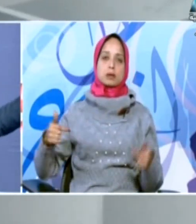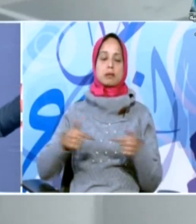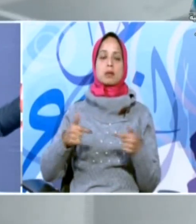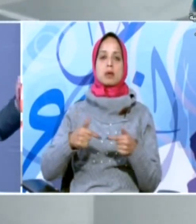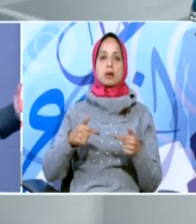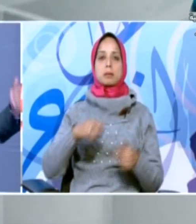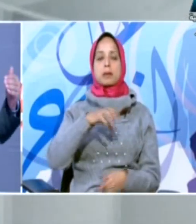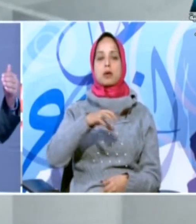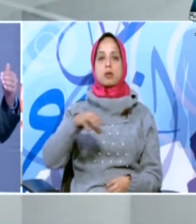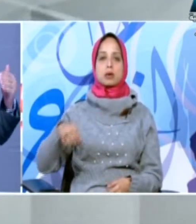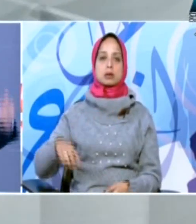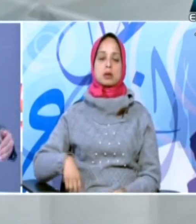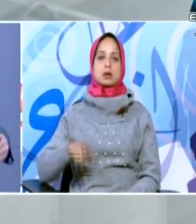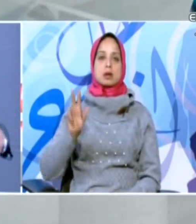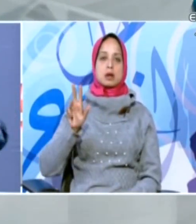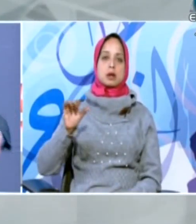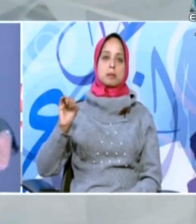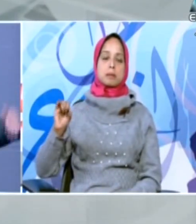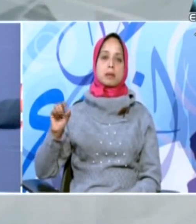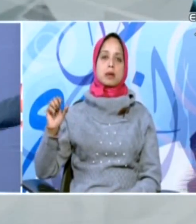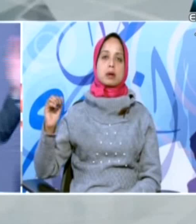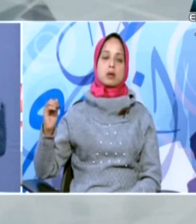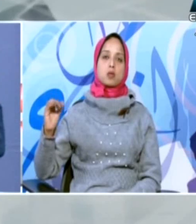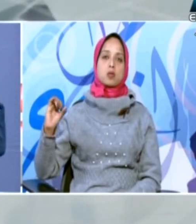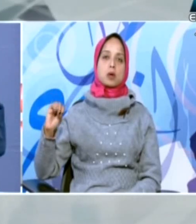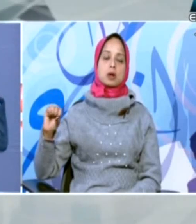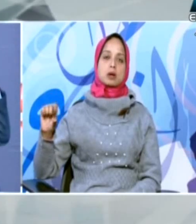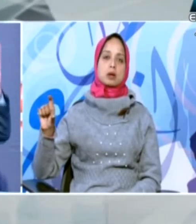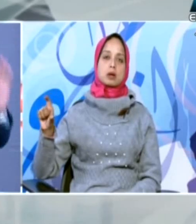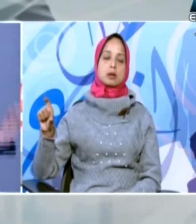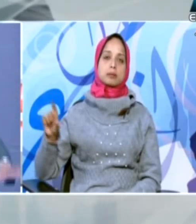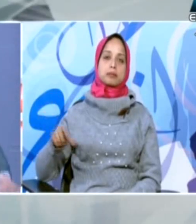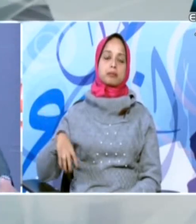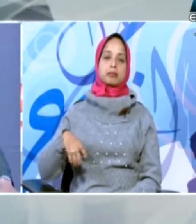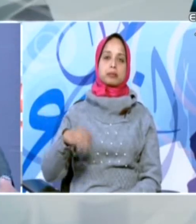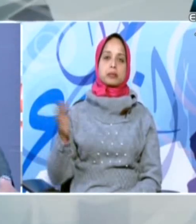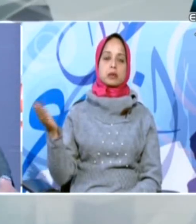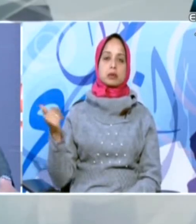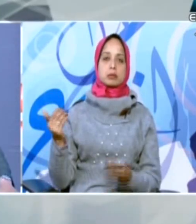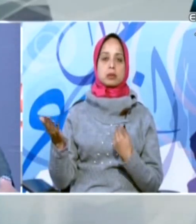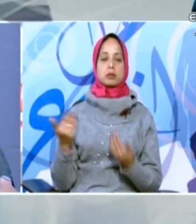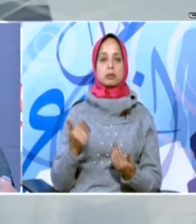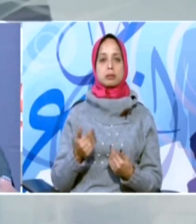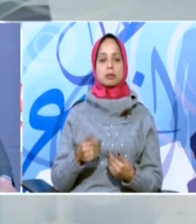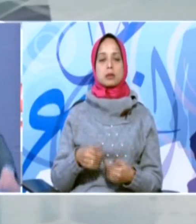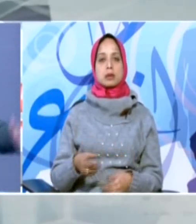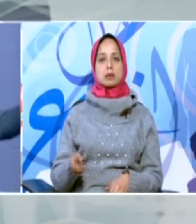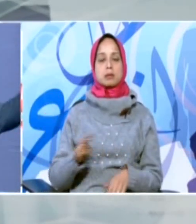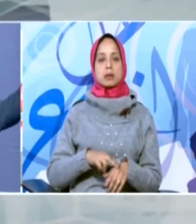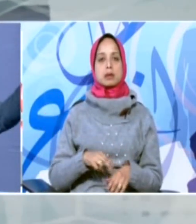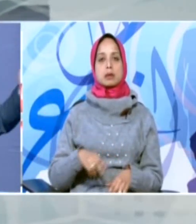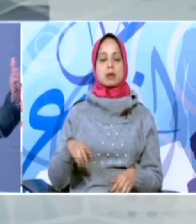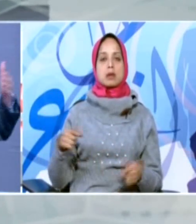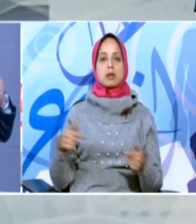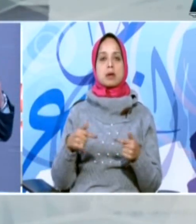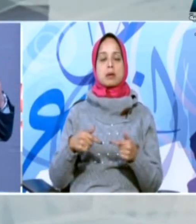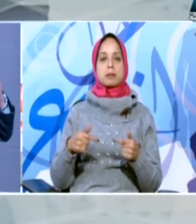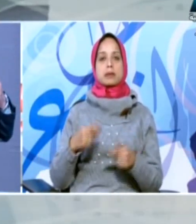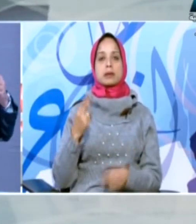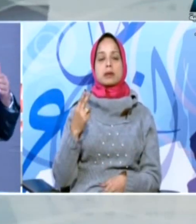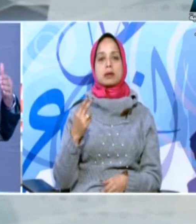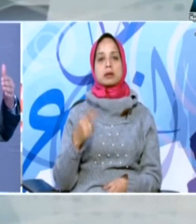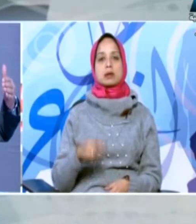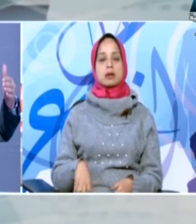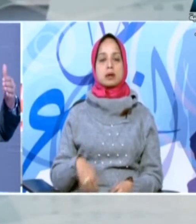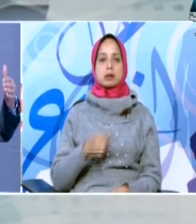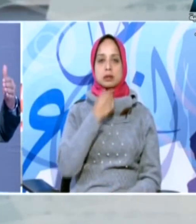طوال الحرب العالمية الثانية حتى 44 لحد ما اتهزمت المانيا وانتحر هتلر. المانيا داخلة مصر،